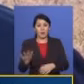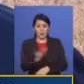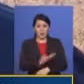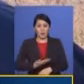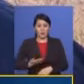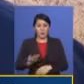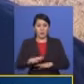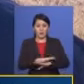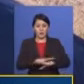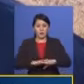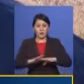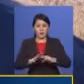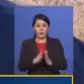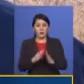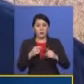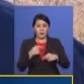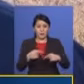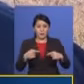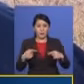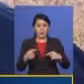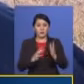халықтың сұранысына ие болып отқан әртүрлі